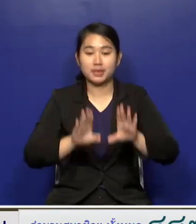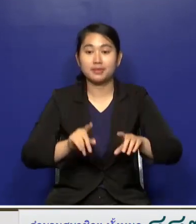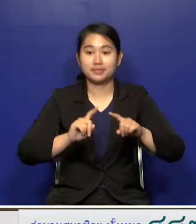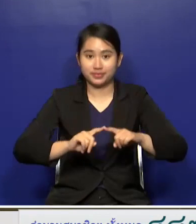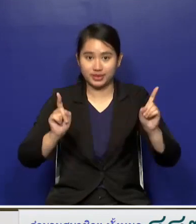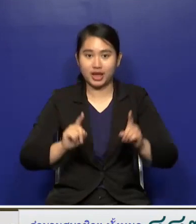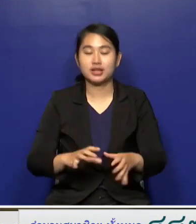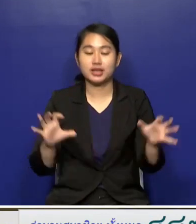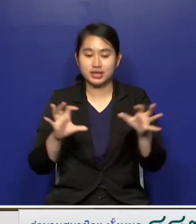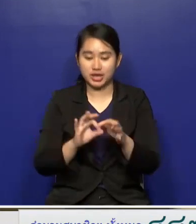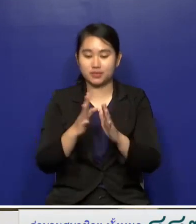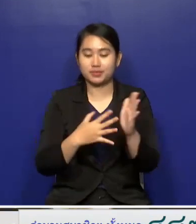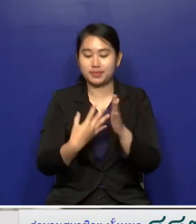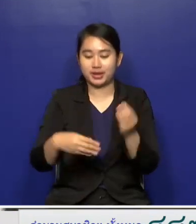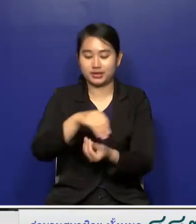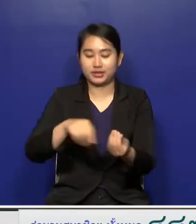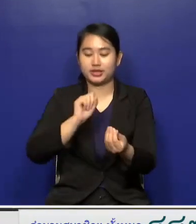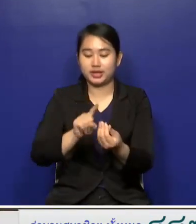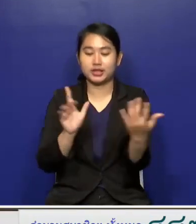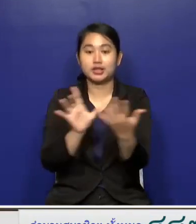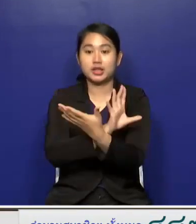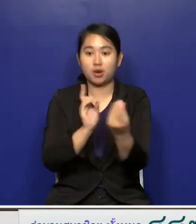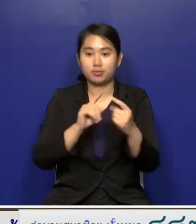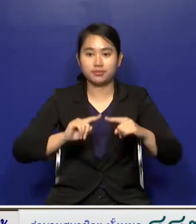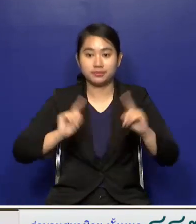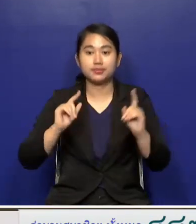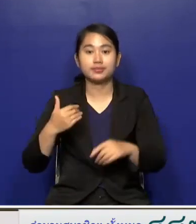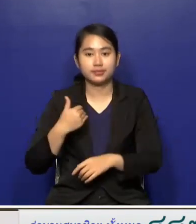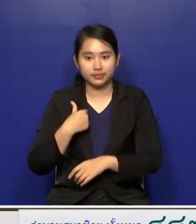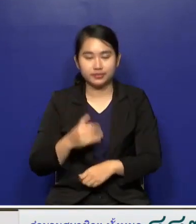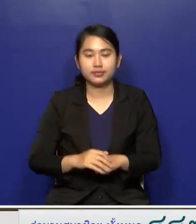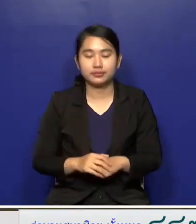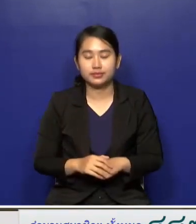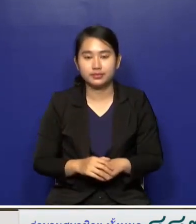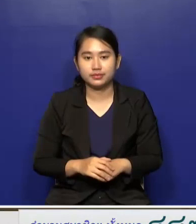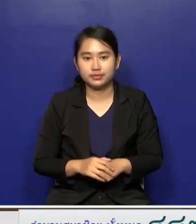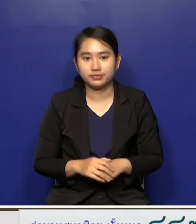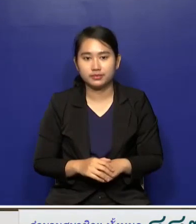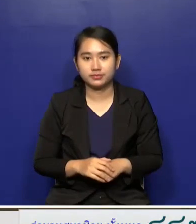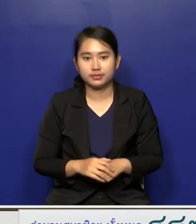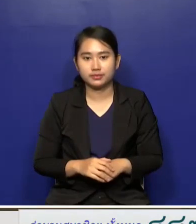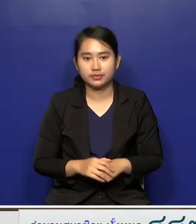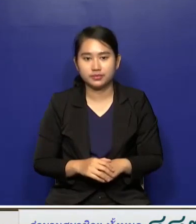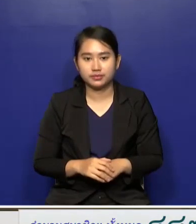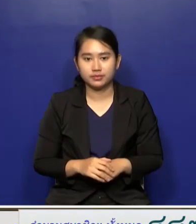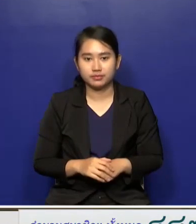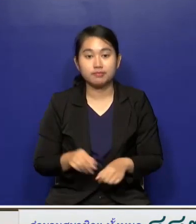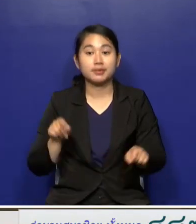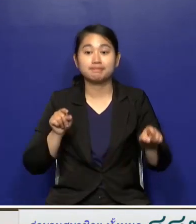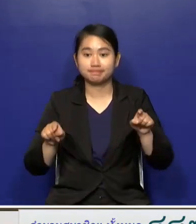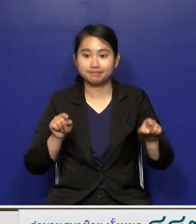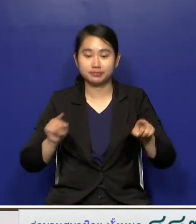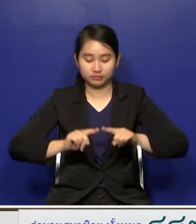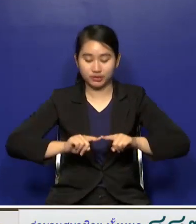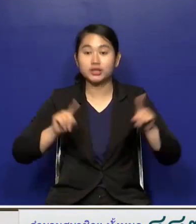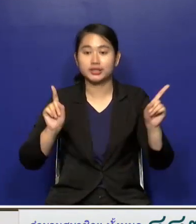รษฐกิจสังคมสิ่งแวดล้อมที่แตกต่างกันฉะนั้นความแตกต่างในลักษณะเฉพาะขององค์กรปกคร